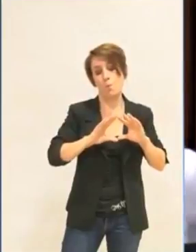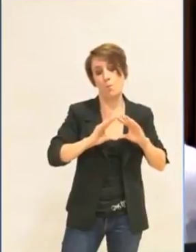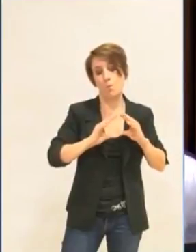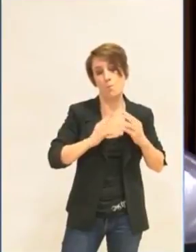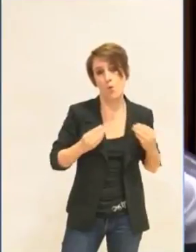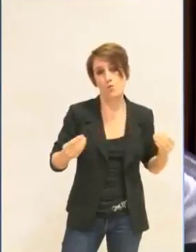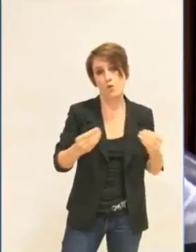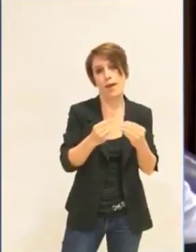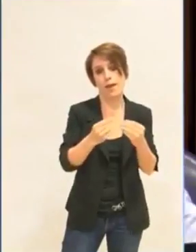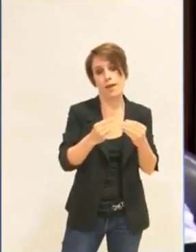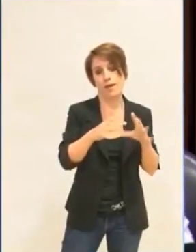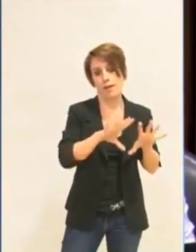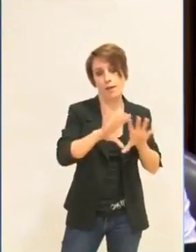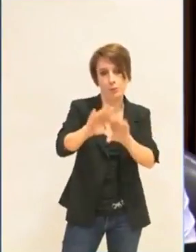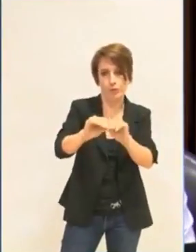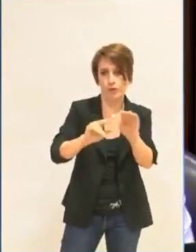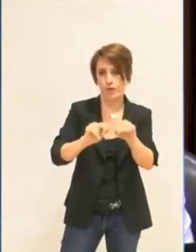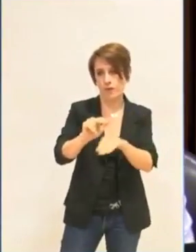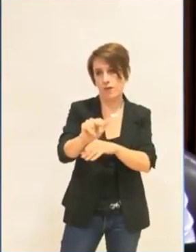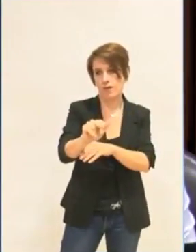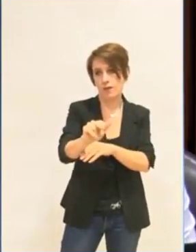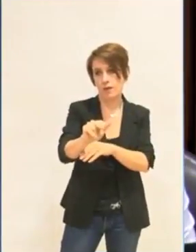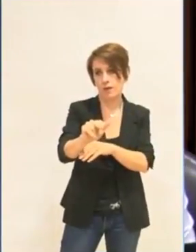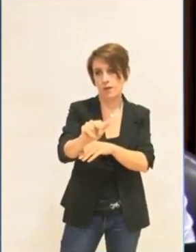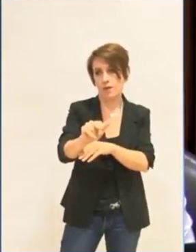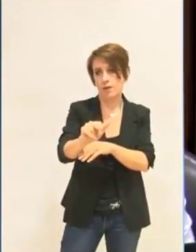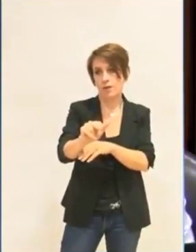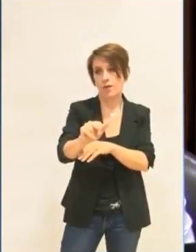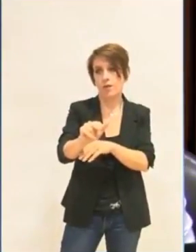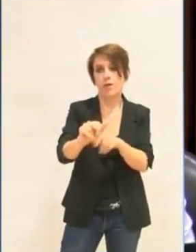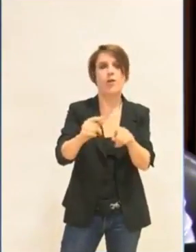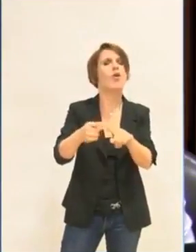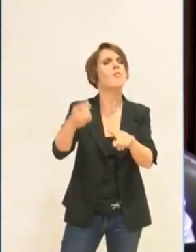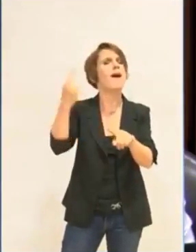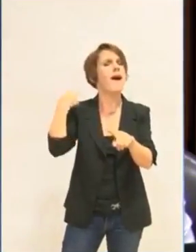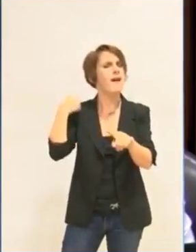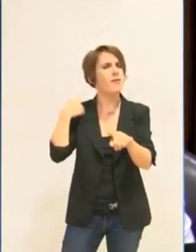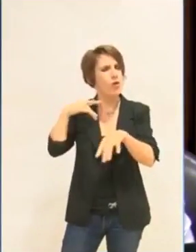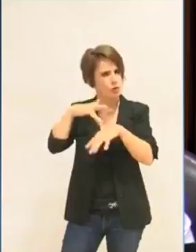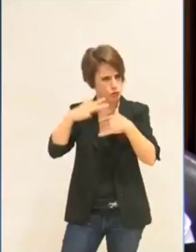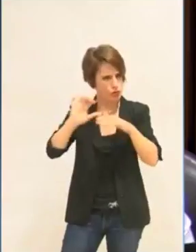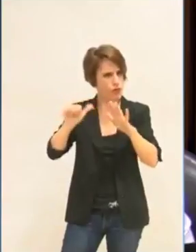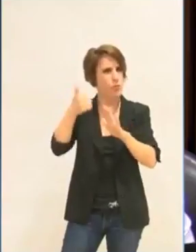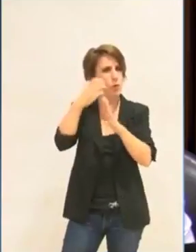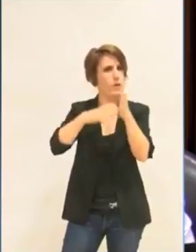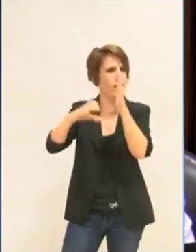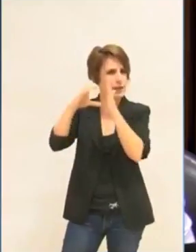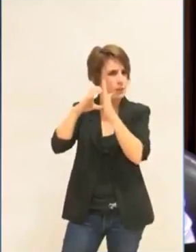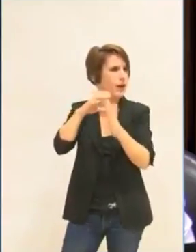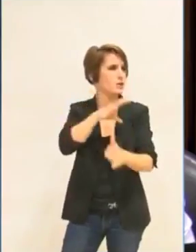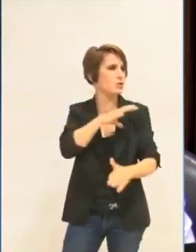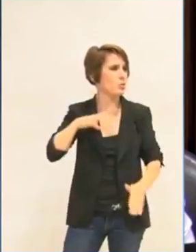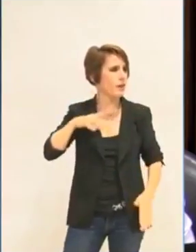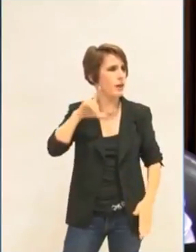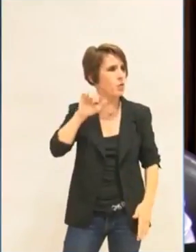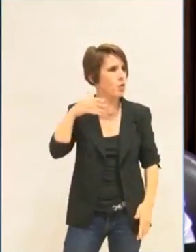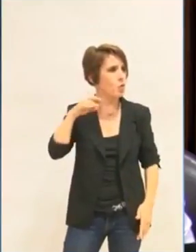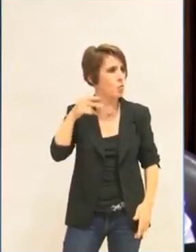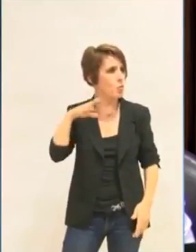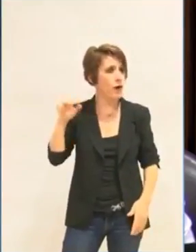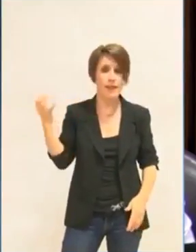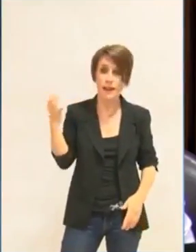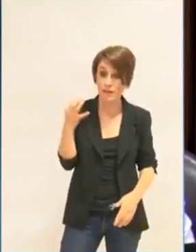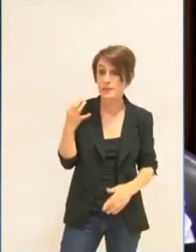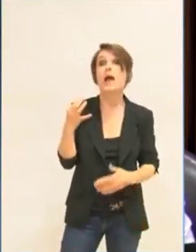qu'il devrait être acté après la première délibération que nous avions prise précédemment. Madame Lemoine l'a expliqué. Nous sommes satisfaits de voir que